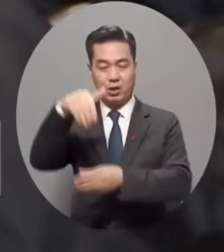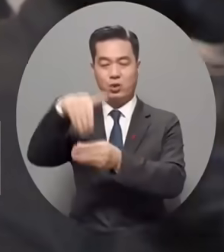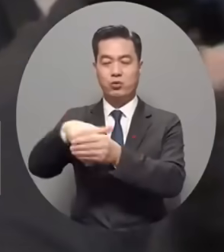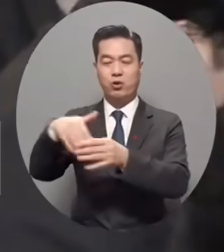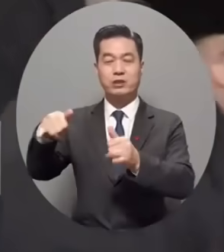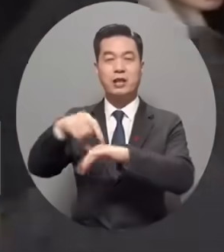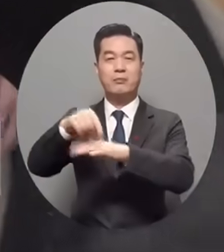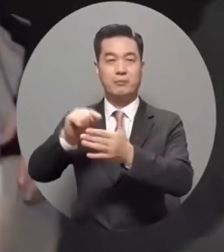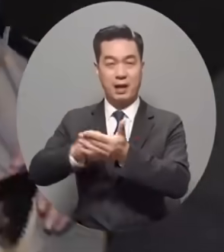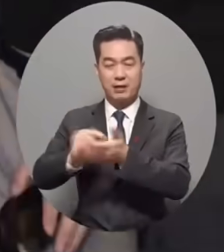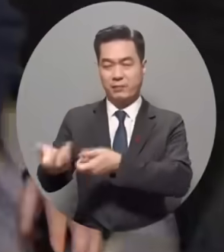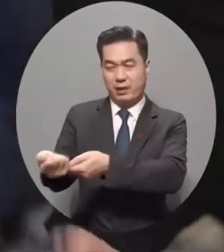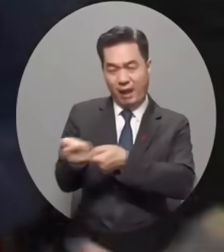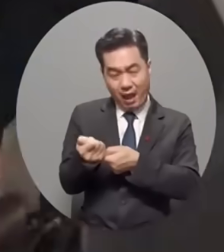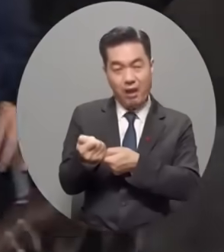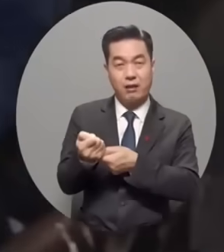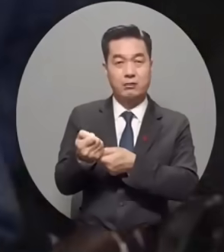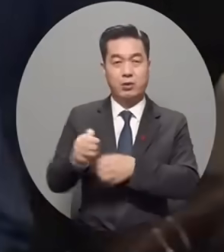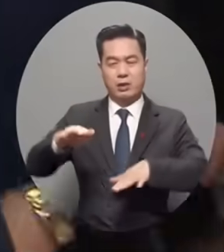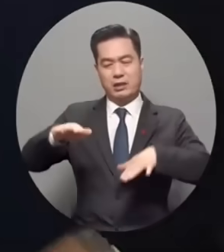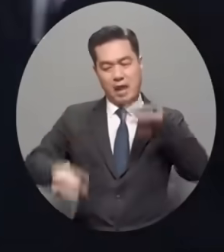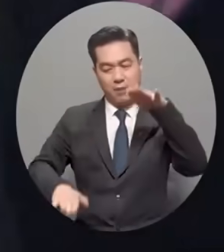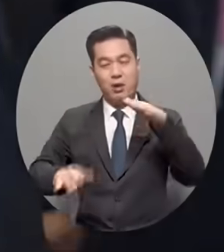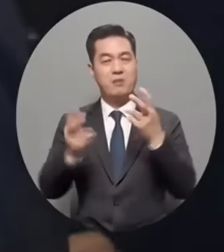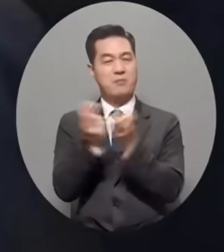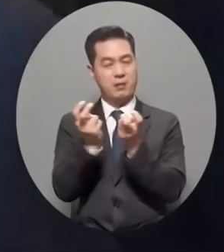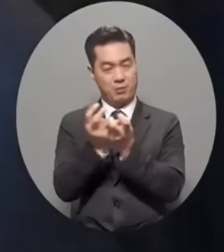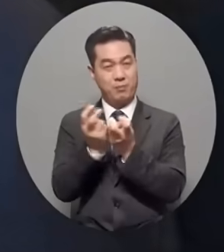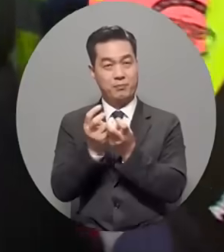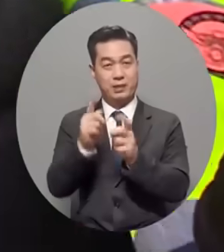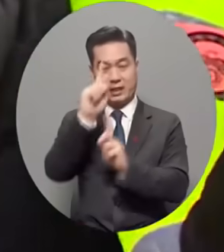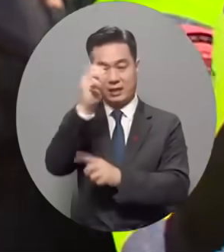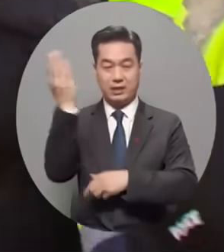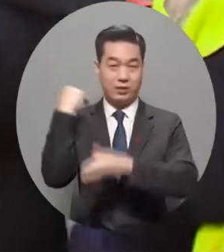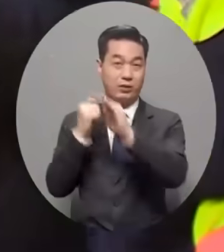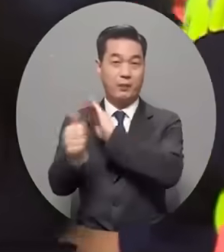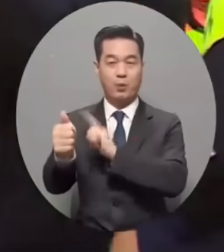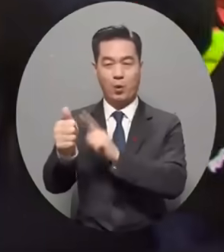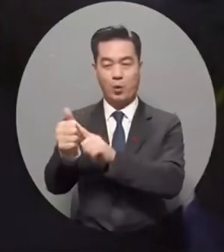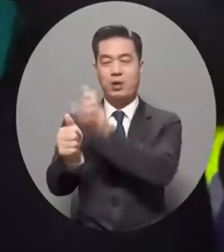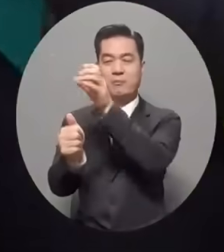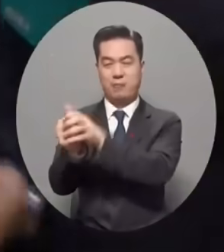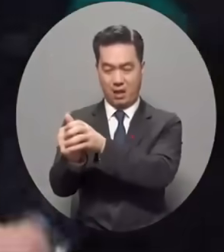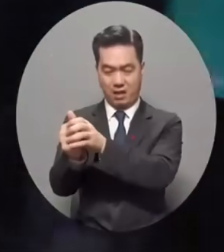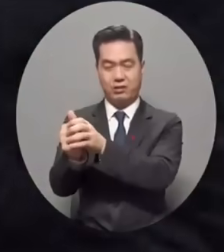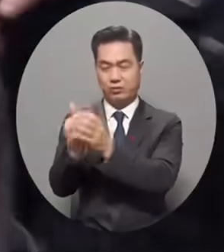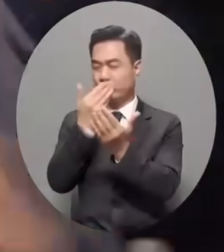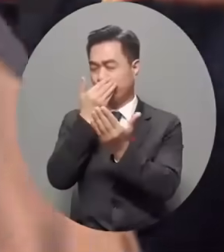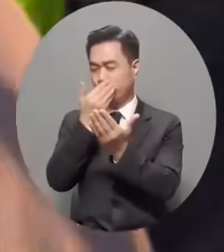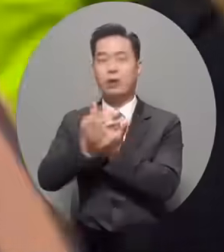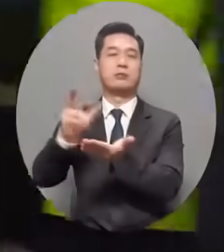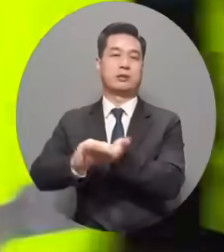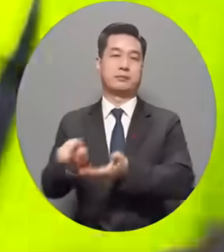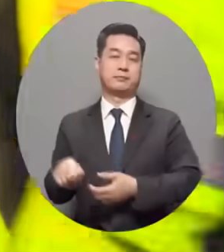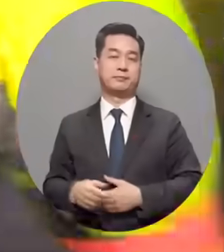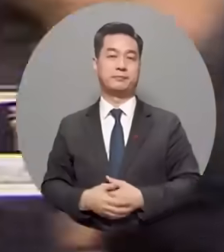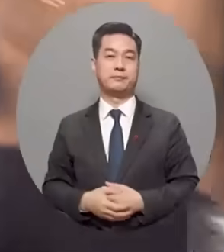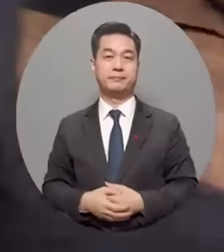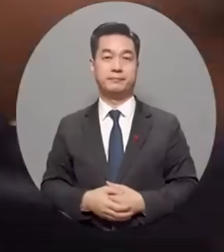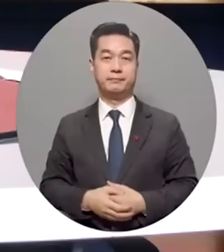거대 양당과 차별화되는 지점을 찾아내는 작업이 이전 대표의 과제일 것으로 보입니다. MBC 뉴스 조희원입니다.